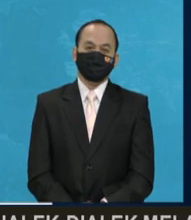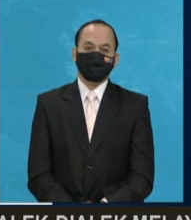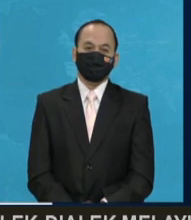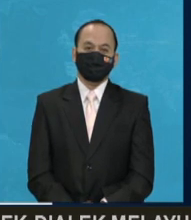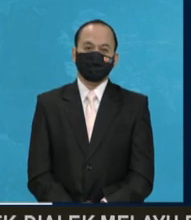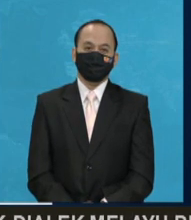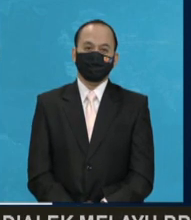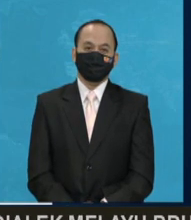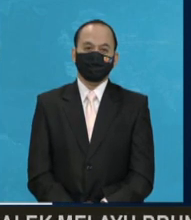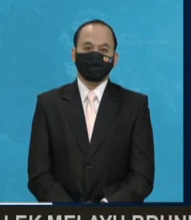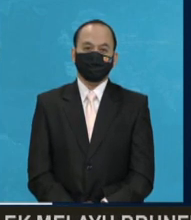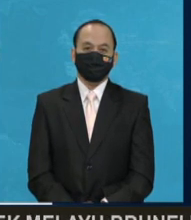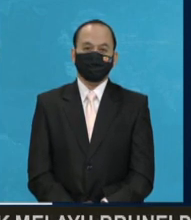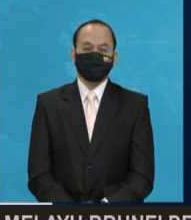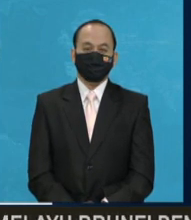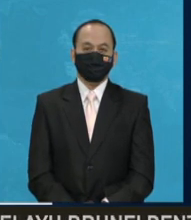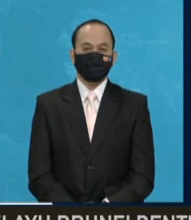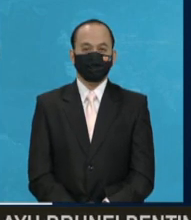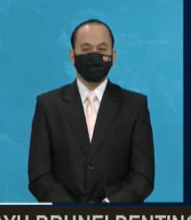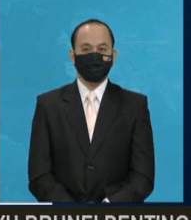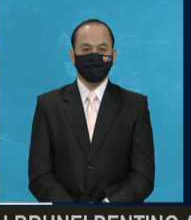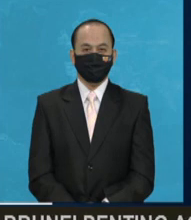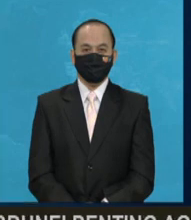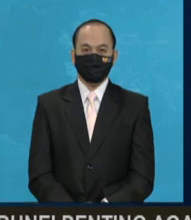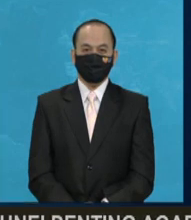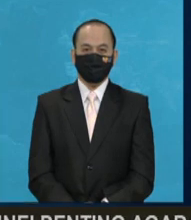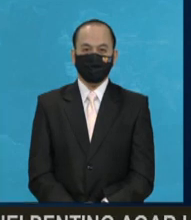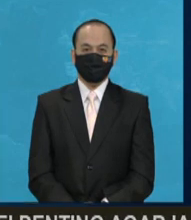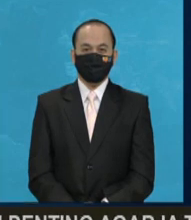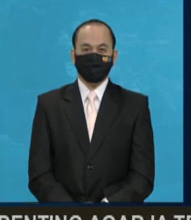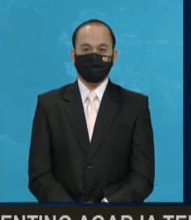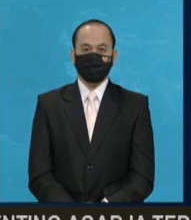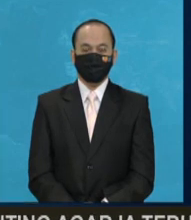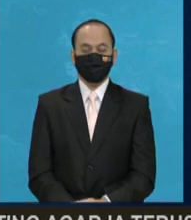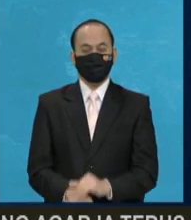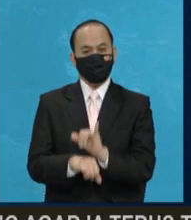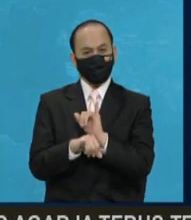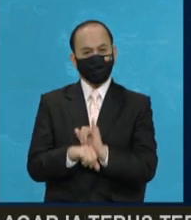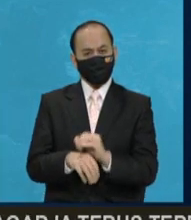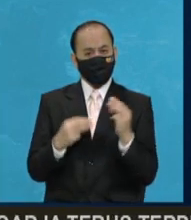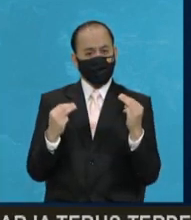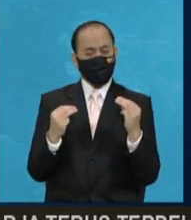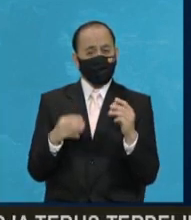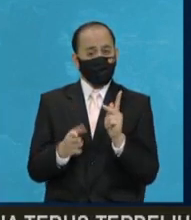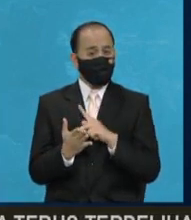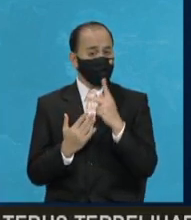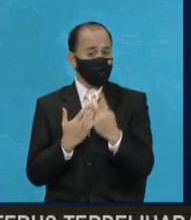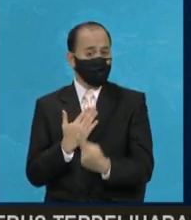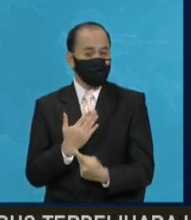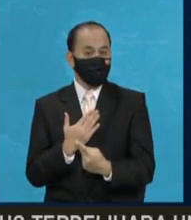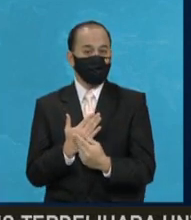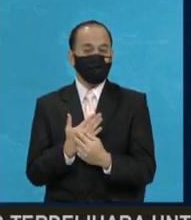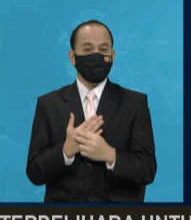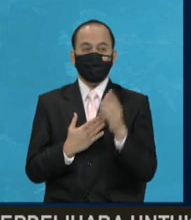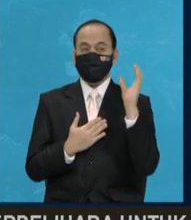hai hai new Rohim Rohim cara pengisiannya Lihatlah ah